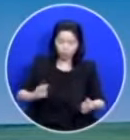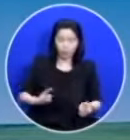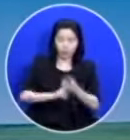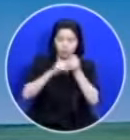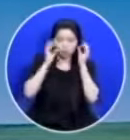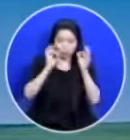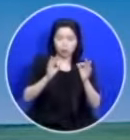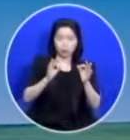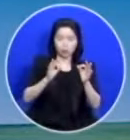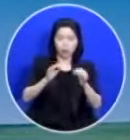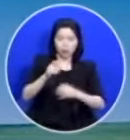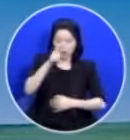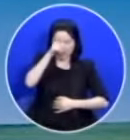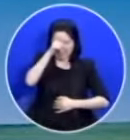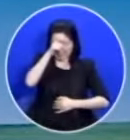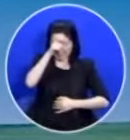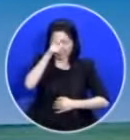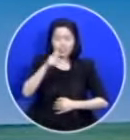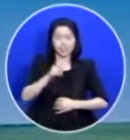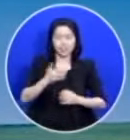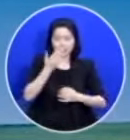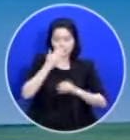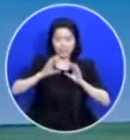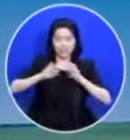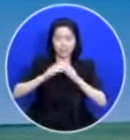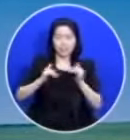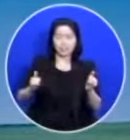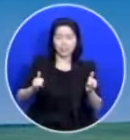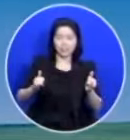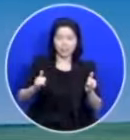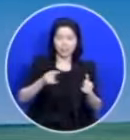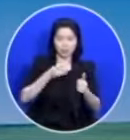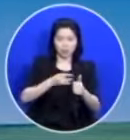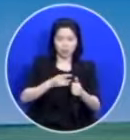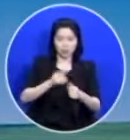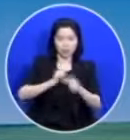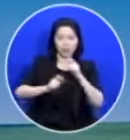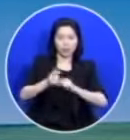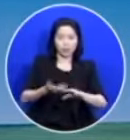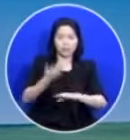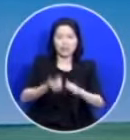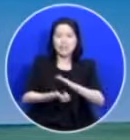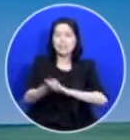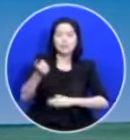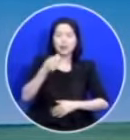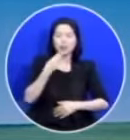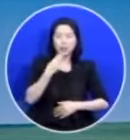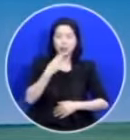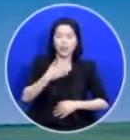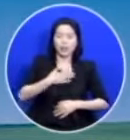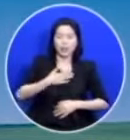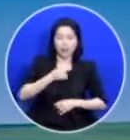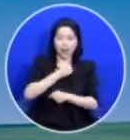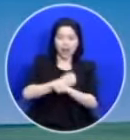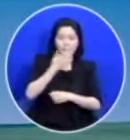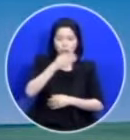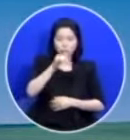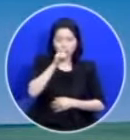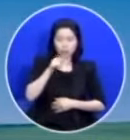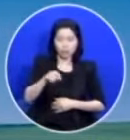꿈는 완한 이스라엘 성에게 더 이상 희망이 없다는 것입니다 더 이상가 할 수 있는 것은